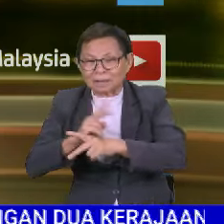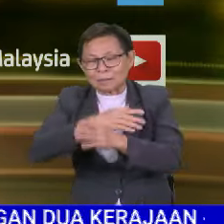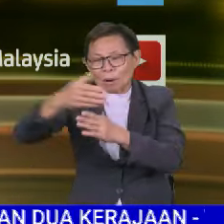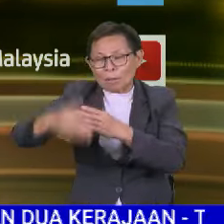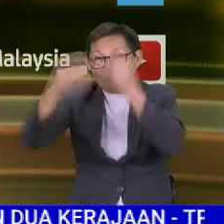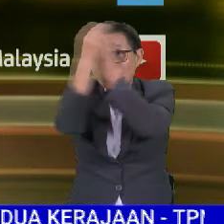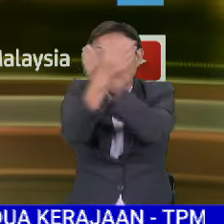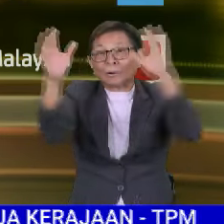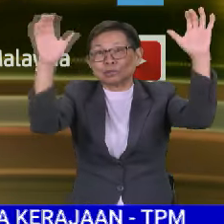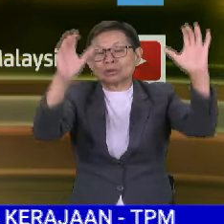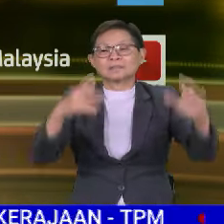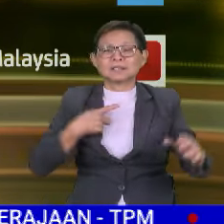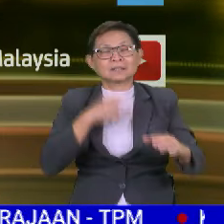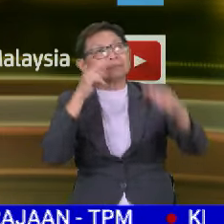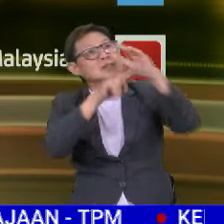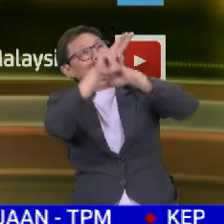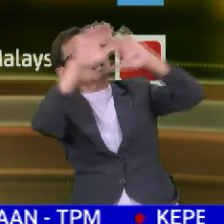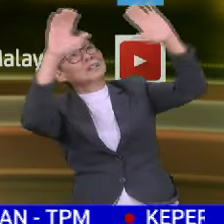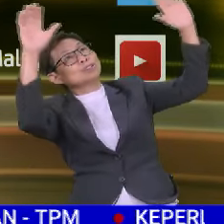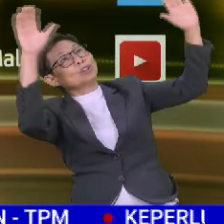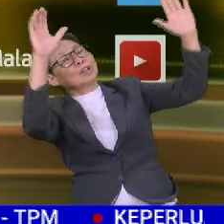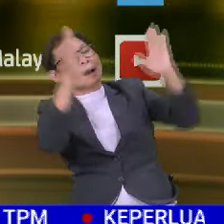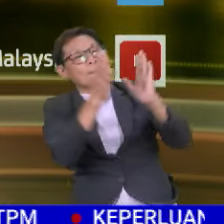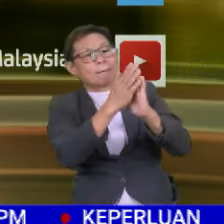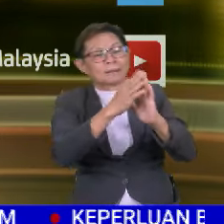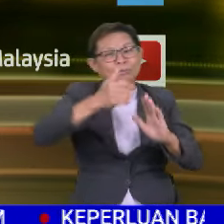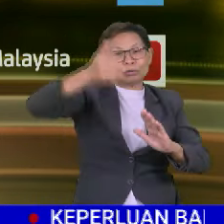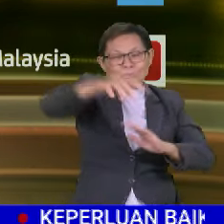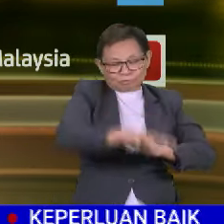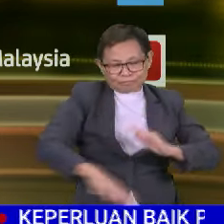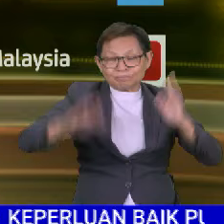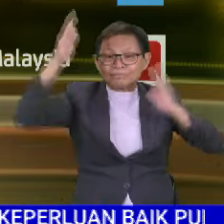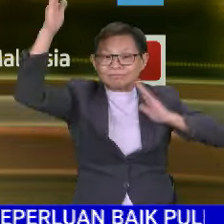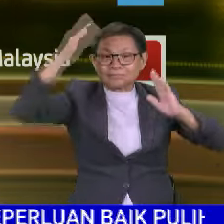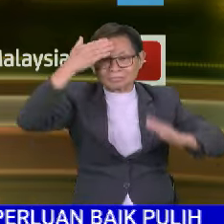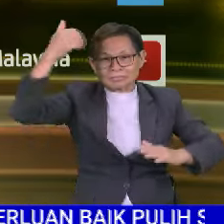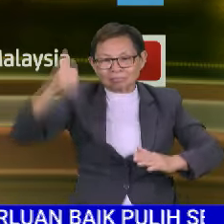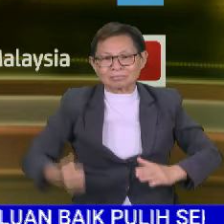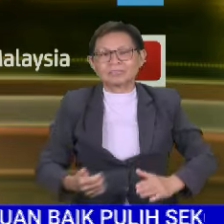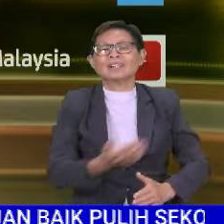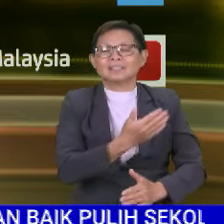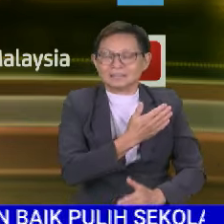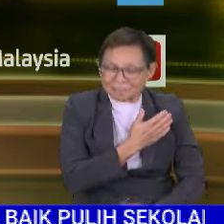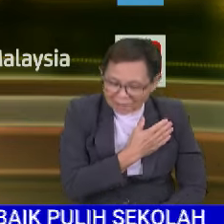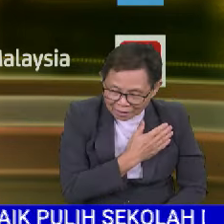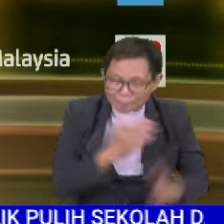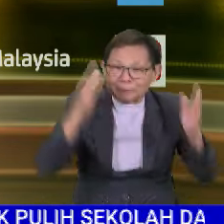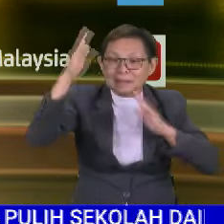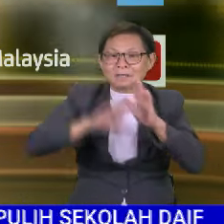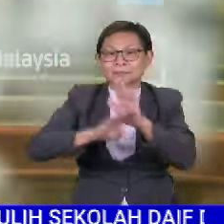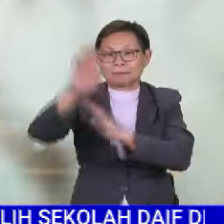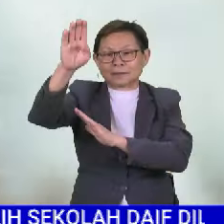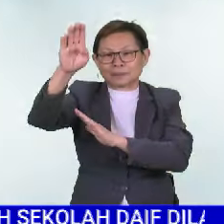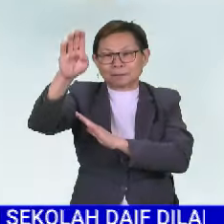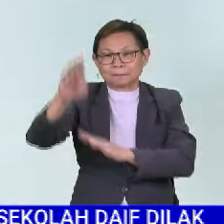cuaca buat kali ini. Sebelum berpisah, kita lihat tinjauan cuaca bagi bandar-bandar utama di seluruh negara. Assalamualaikum dan salam Malaysia Madani.